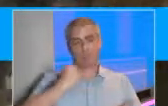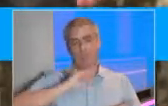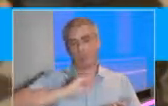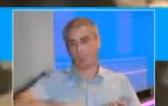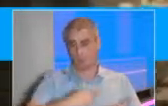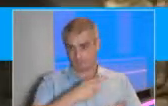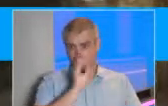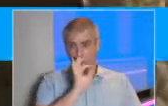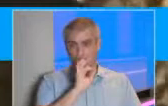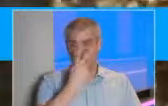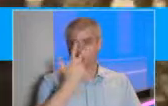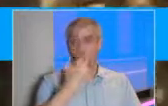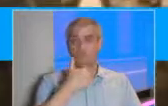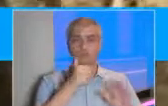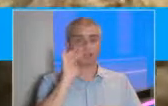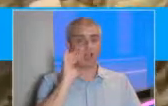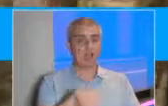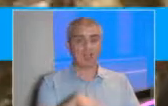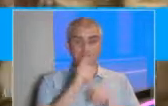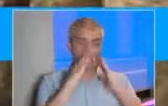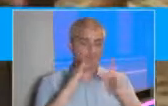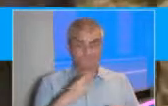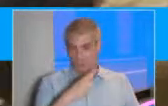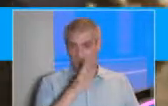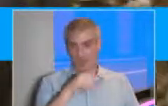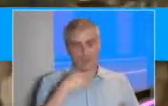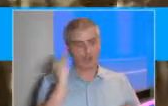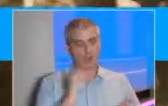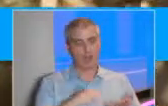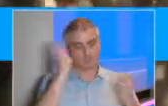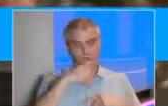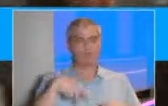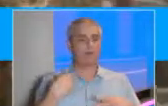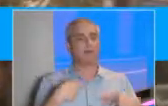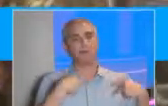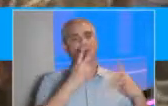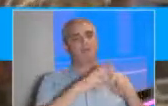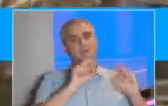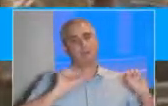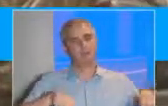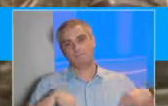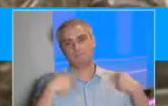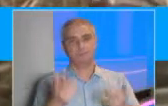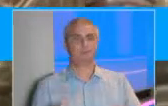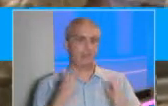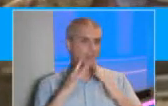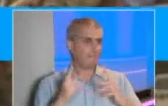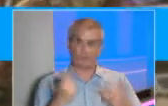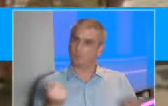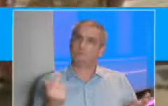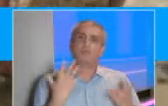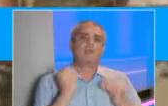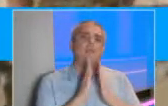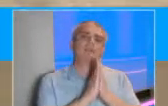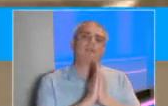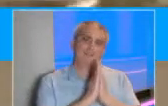החתימה של 36,000 לבנונים על עצומה להחזיר את המנדט הצרפתי על לבנון. זאת אומרת, תולים הרבה